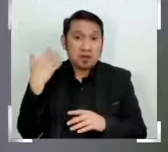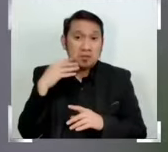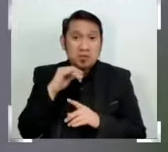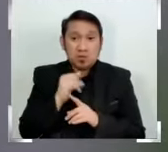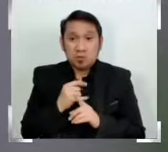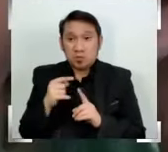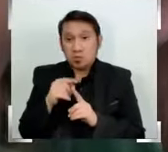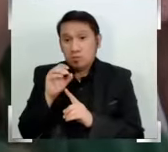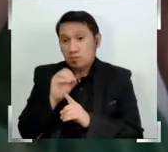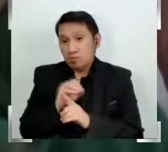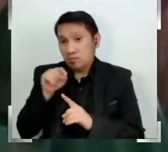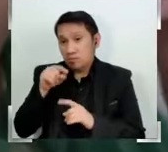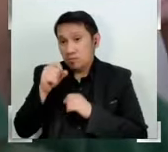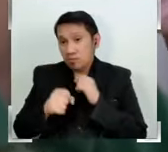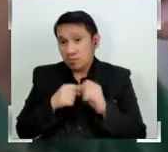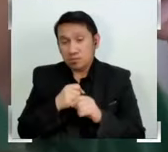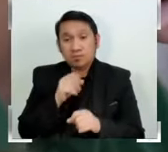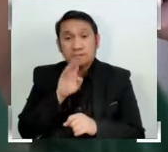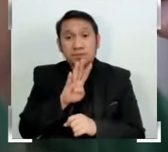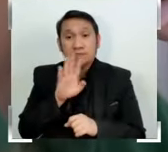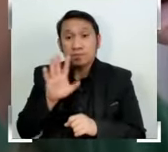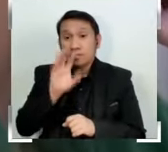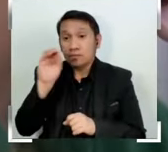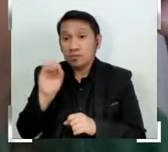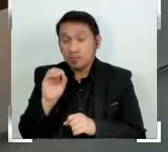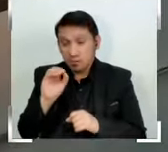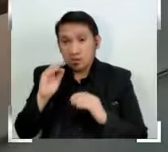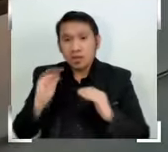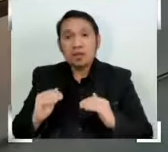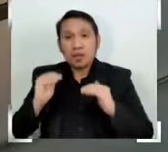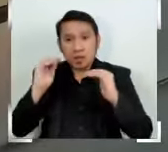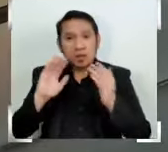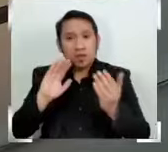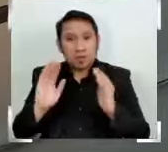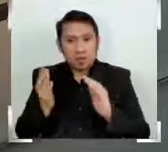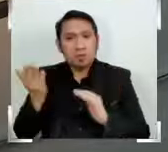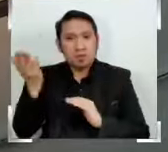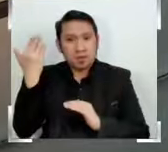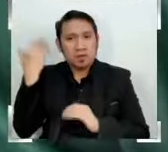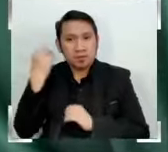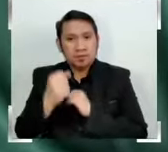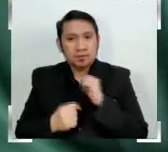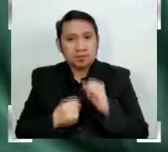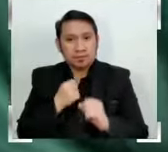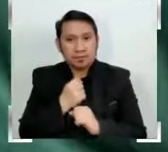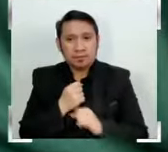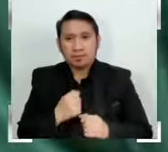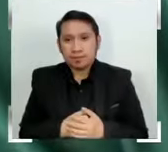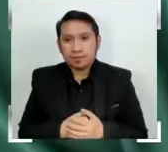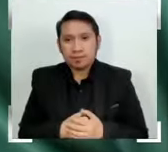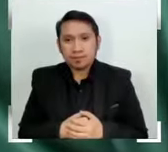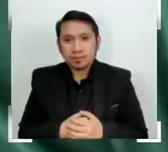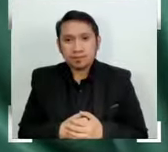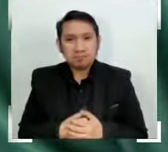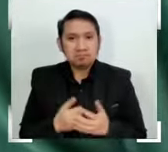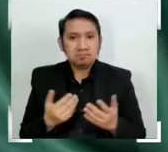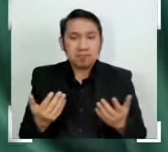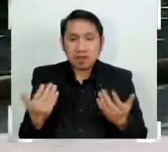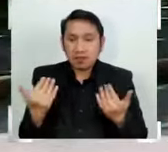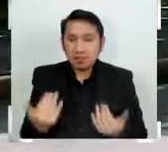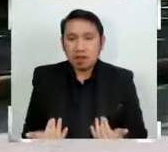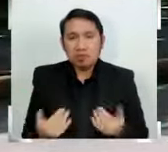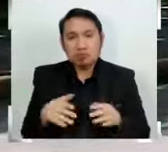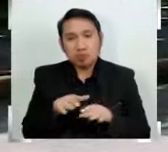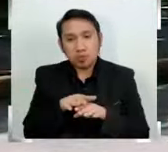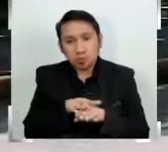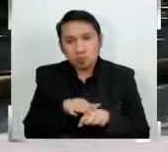ngayong taon, 45% na mas mataas kumpara sa mga naitala sa parehong panahon noong nakaraang taon. Bagamat bumagal na ang pagdami ng mga kaso